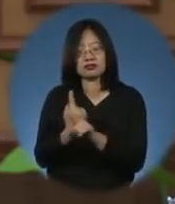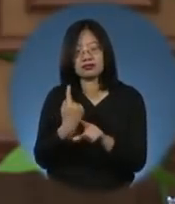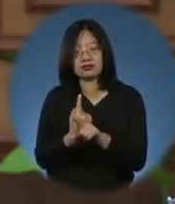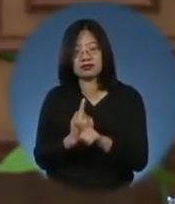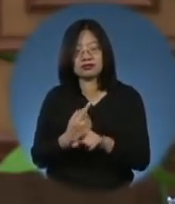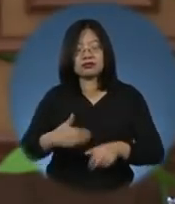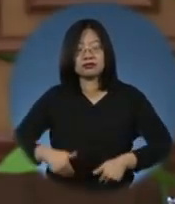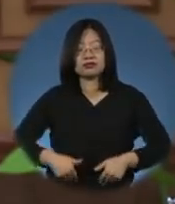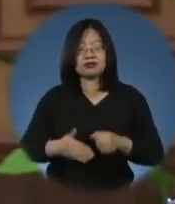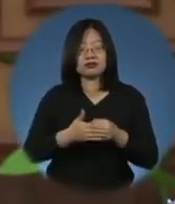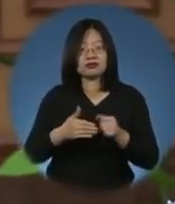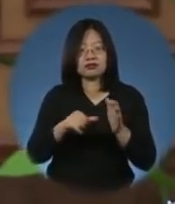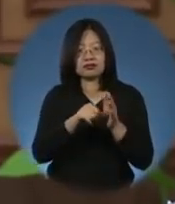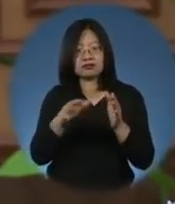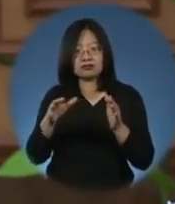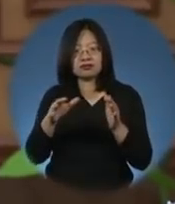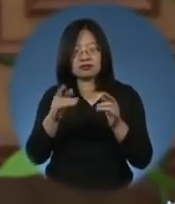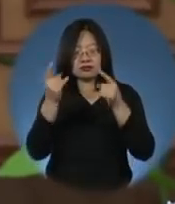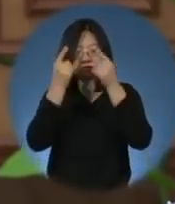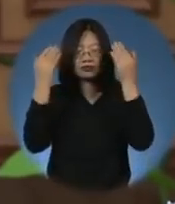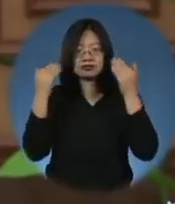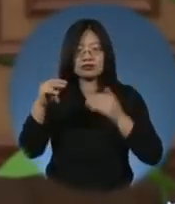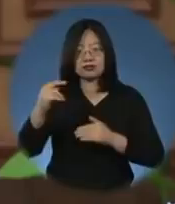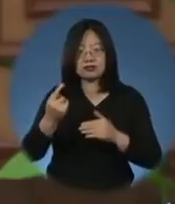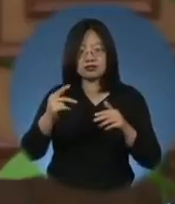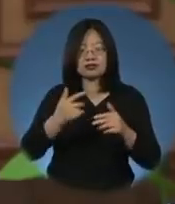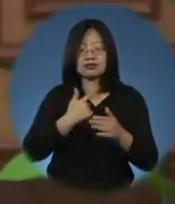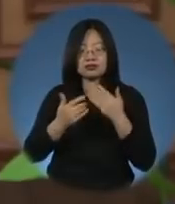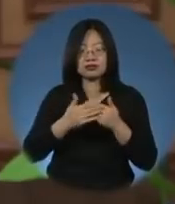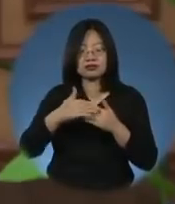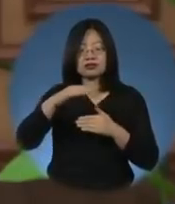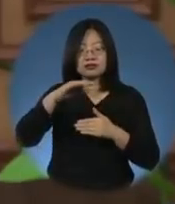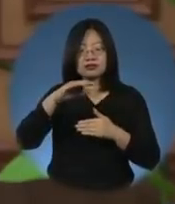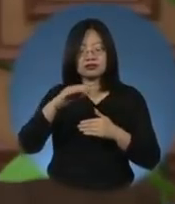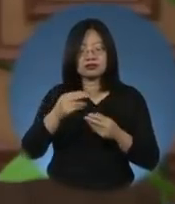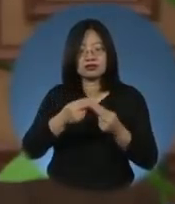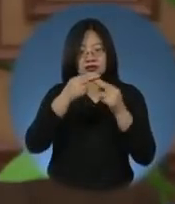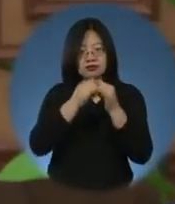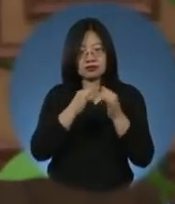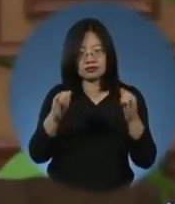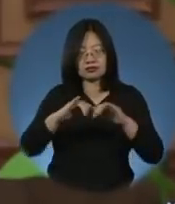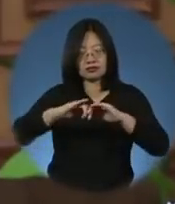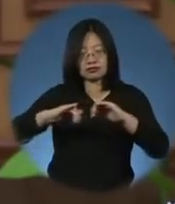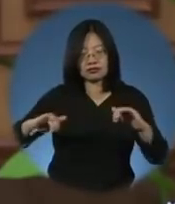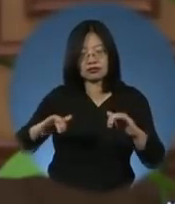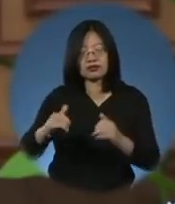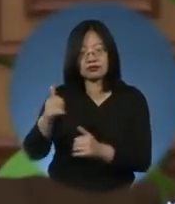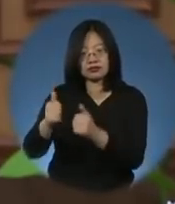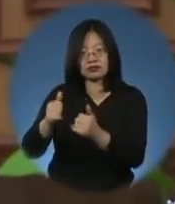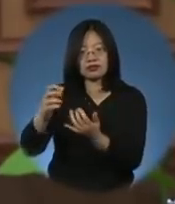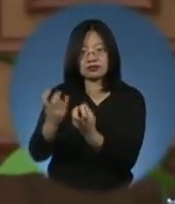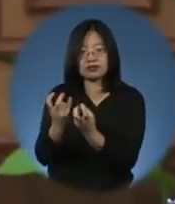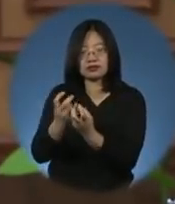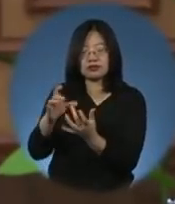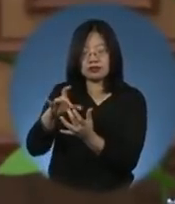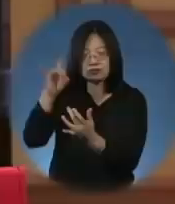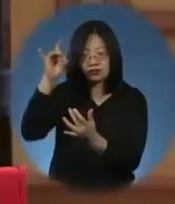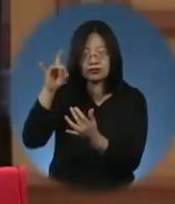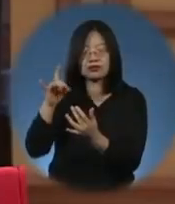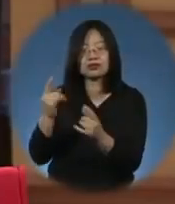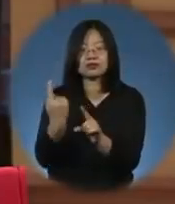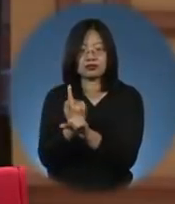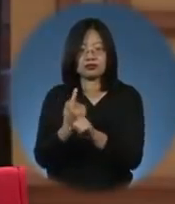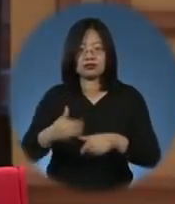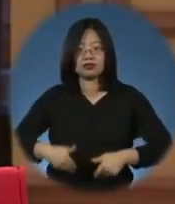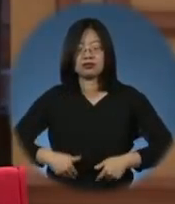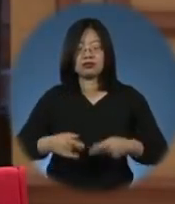거기 때문에. 그러니까 유명 명문 대학도 현장 경험 쌓은 사람들은 별도 전형으로 뽑도록. 그렇죠. 그렇게? 그렇죠. 예. 두